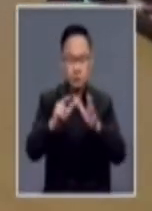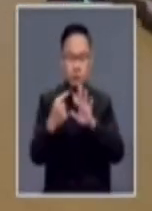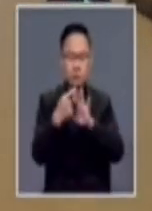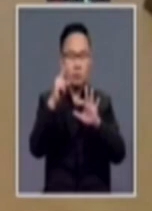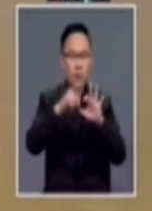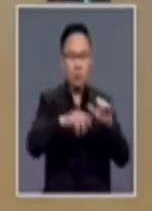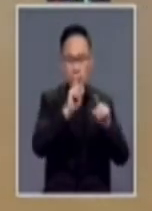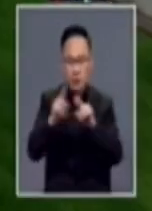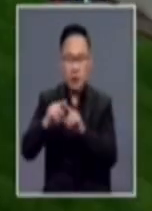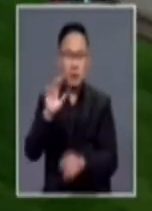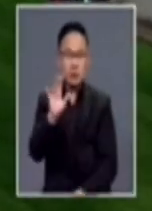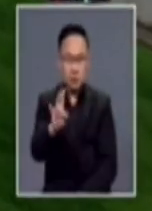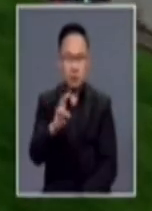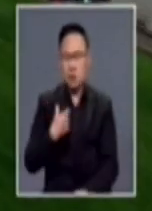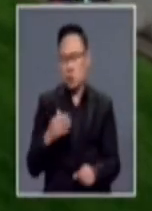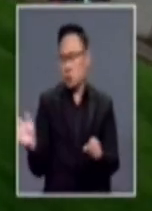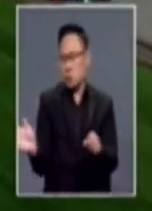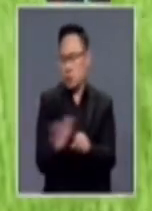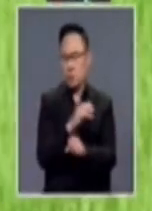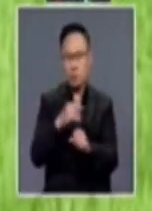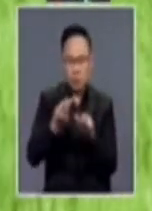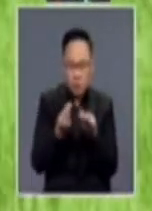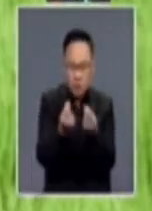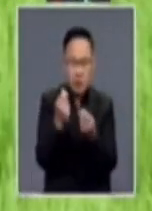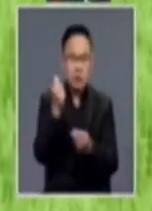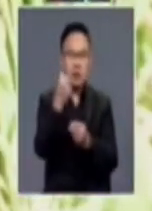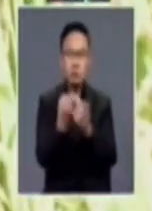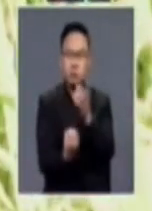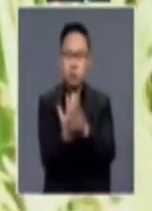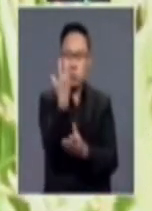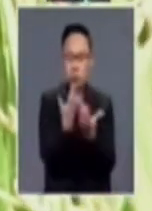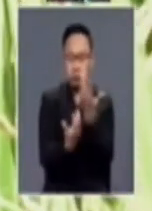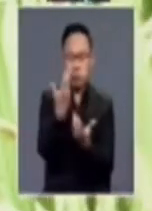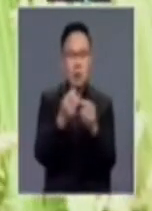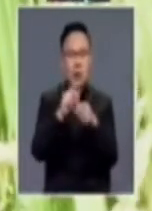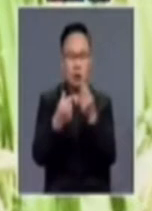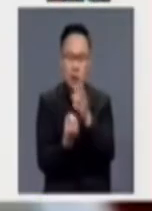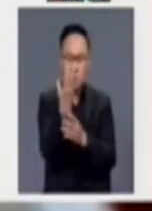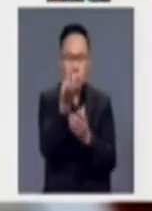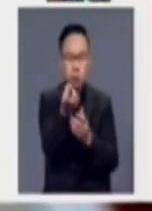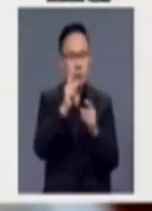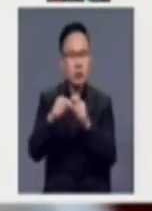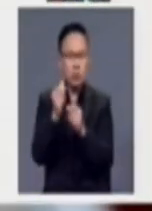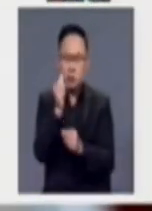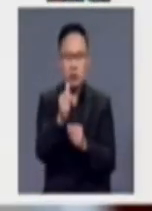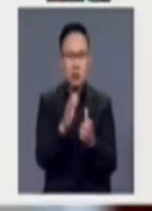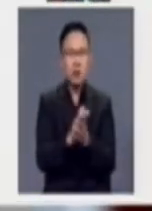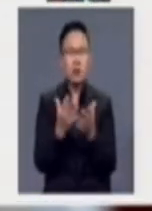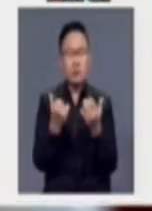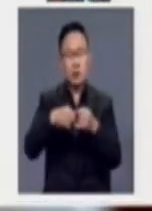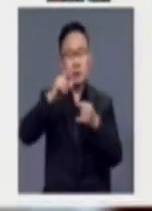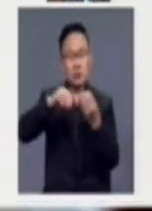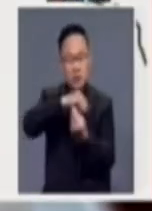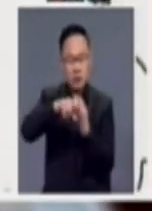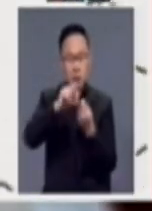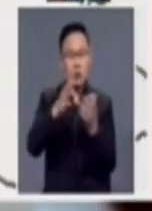น้ำที่มีความอุดมสมบูรณ์เป็นอู่ข้าวอู่น้ำของประเทศและเป็นพื้นที่เศรษฐกิจตอนใต้ของอนุภูมิภาคลุ่มน้ำโขงที่เ